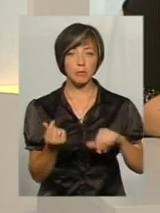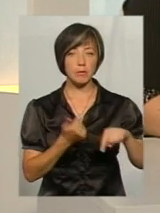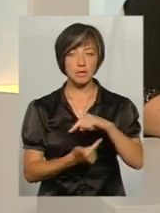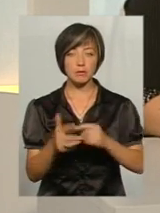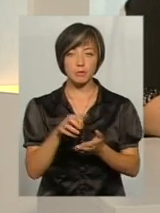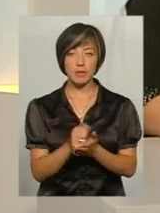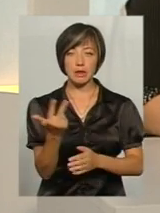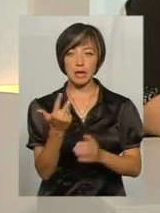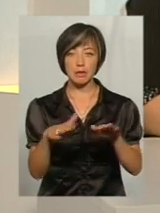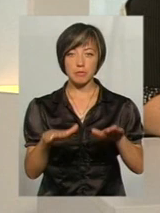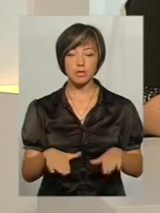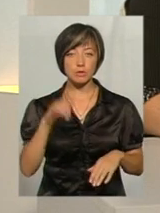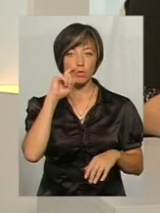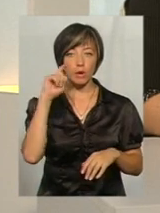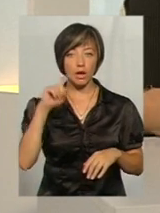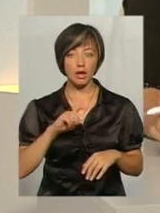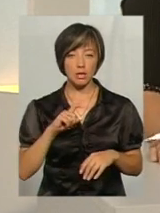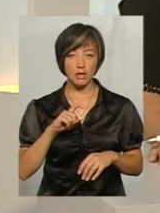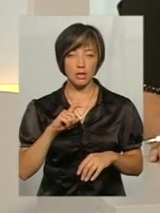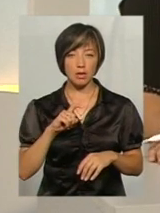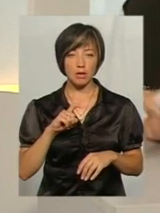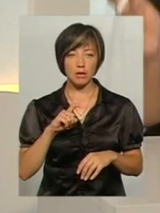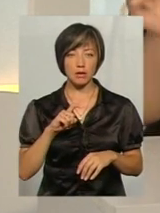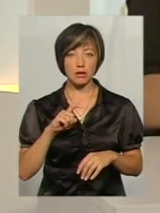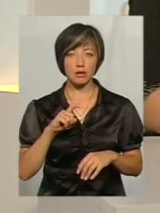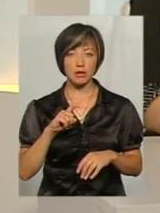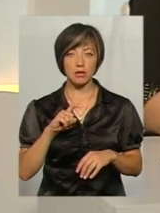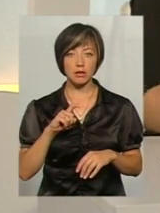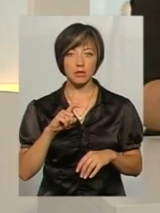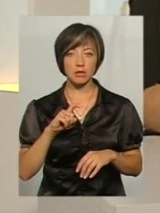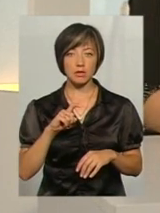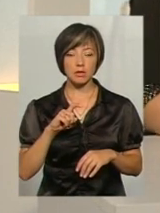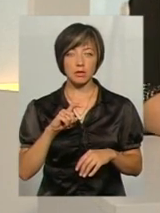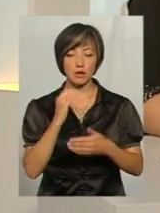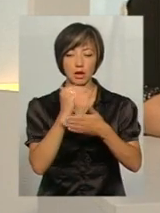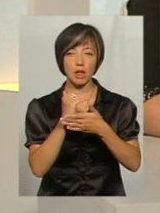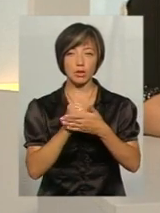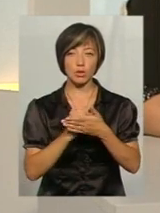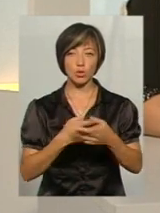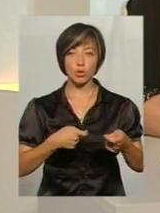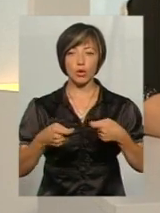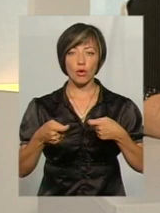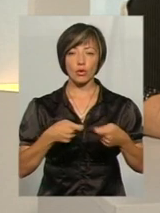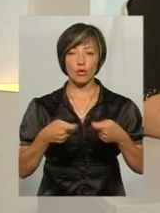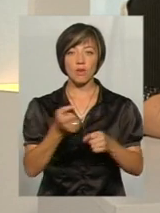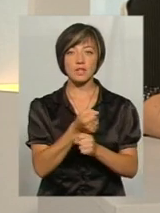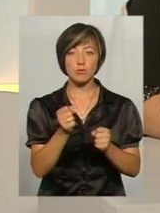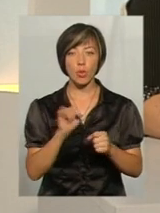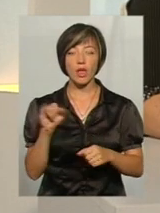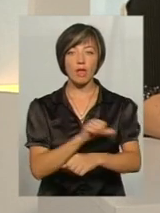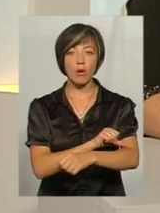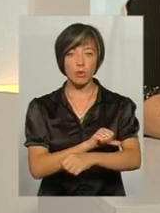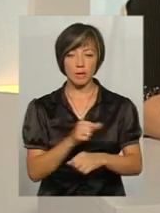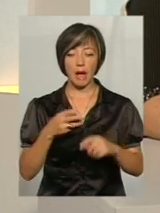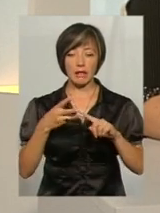посідає третє місце у нас в Україні, обминувши нижче рейтингу торговлі зброєю та